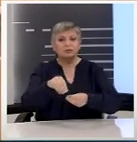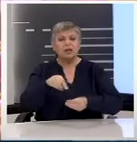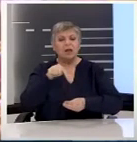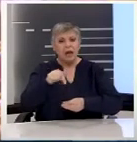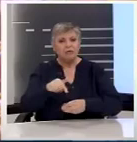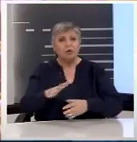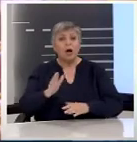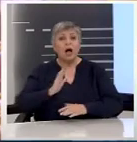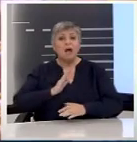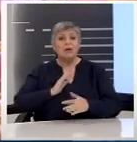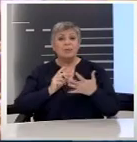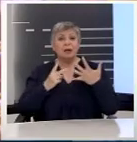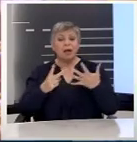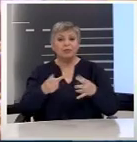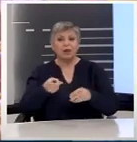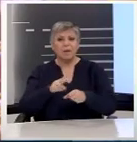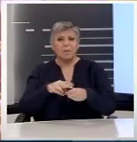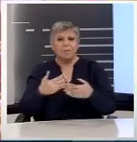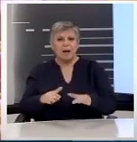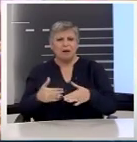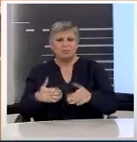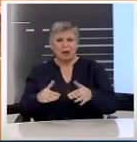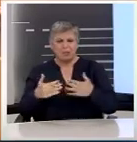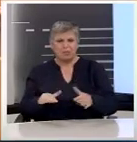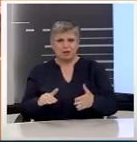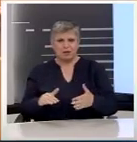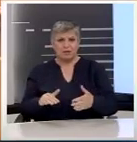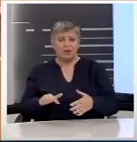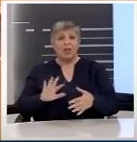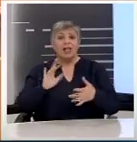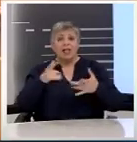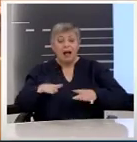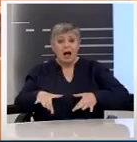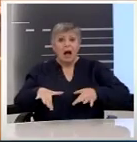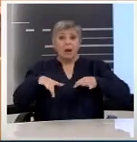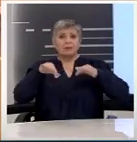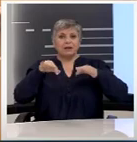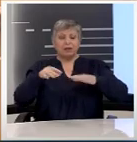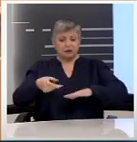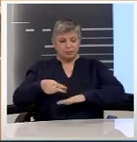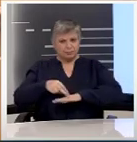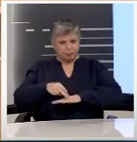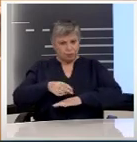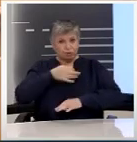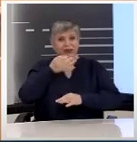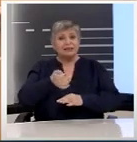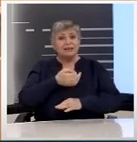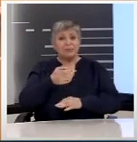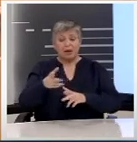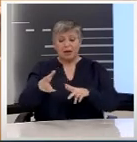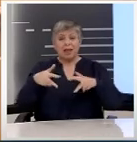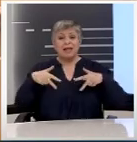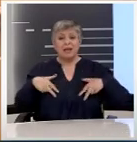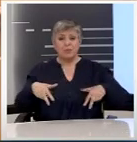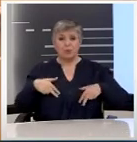ναι. Εντάξει. Από την πρώτη λοιπόν στιγμή σας είπα, αν ο κύριος Καμένος είχε